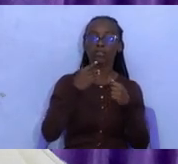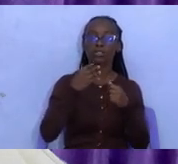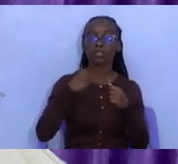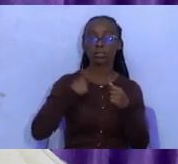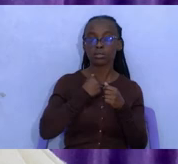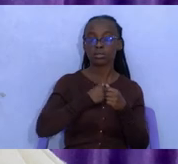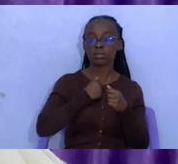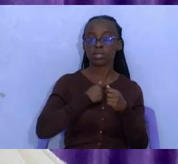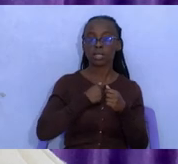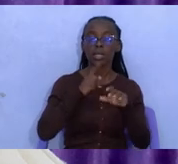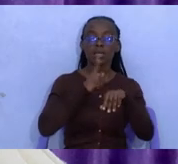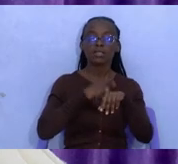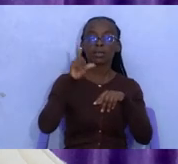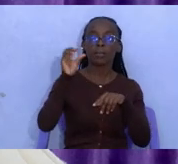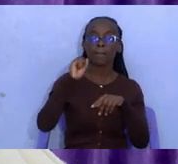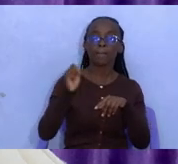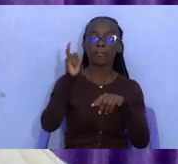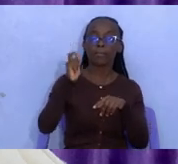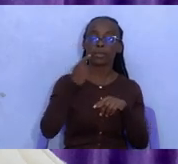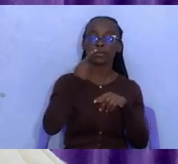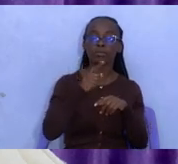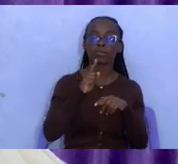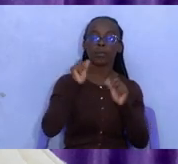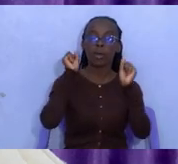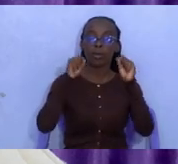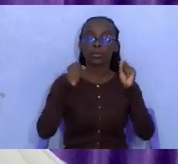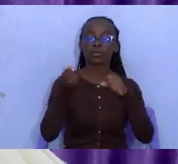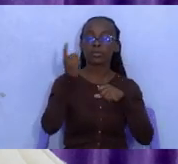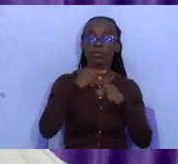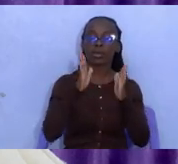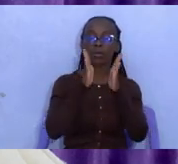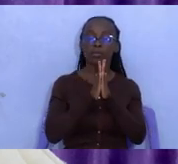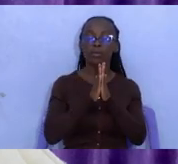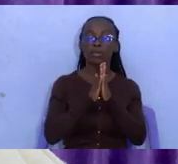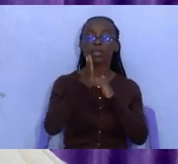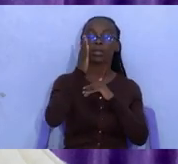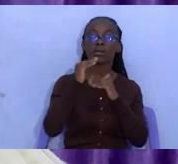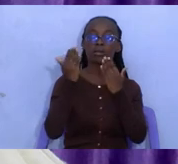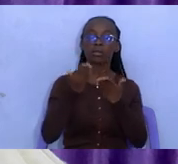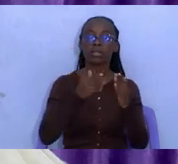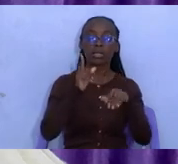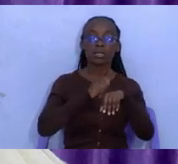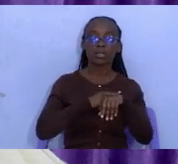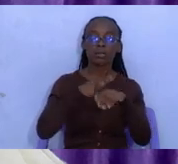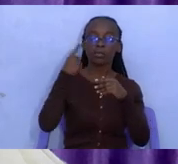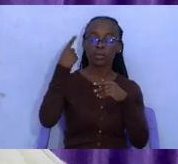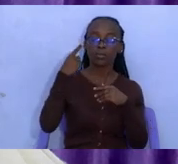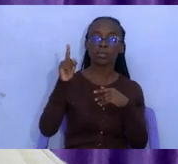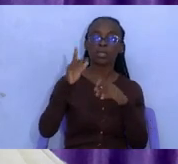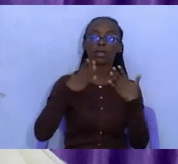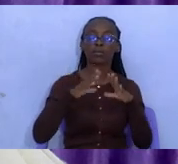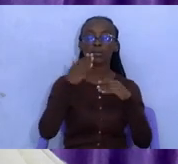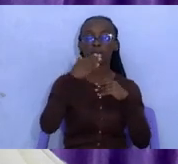umepoteza, unasema ya kwamba unaweza kuiregesha. Ninaomba Bwana ukaregeshe muda ule umepita. Watu wako